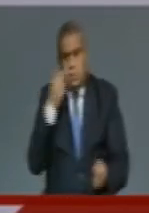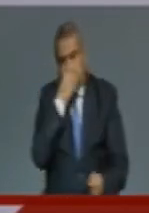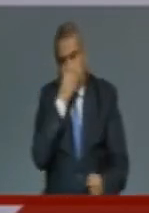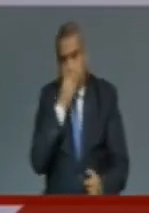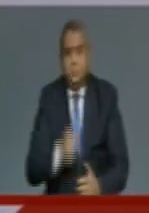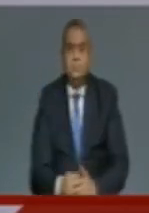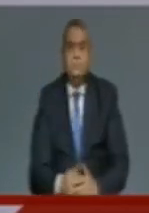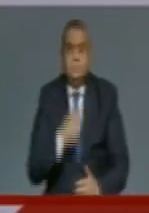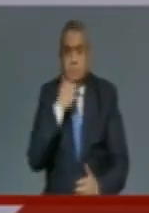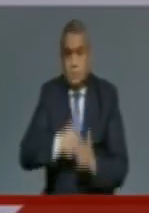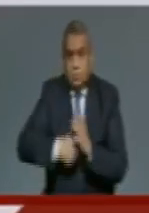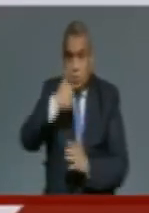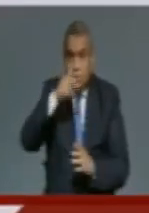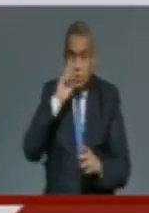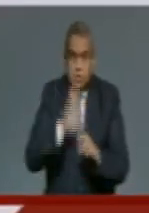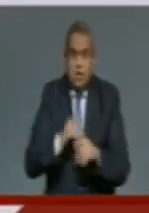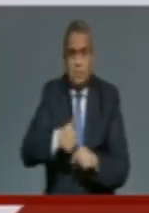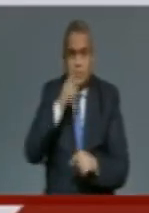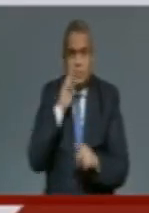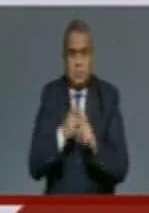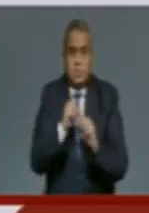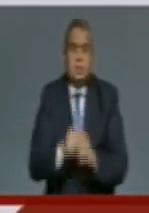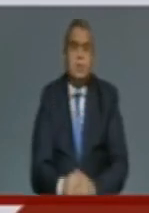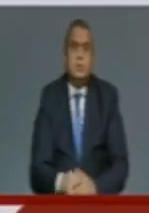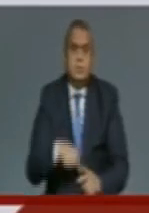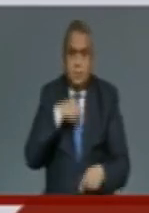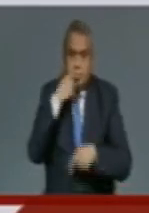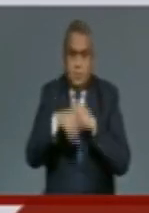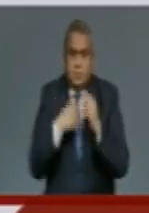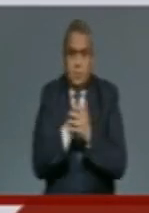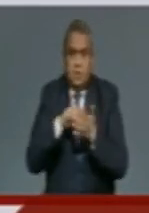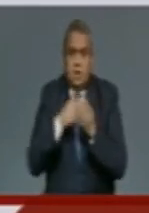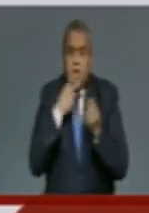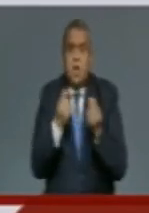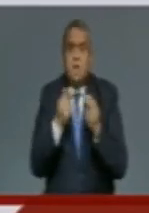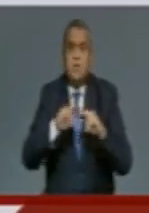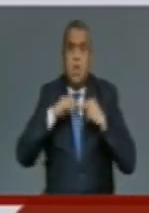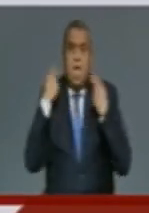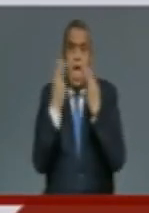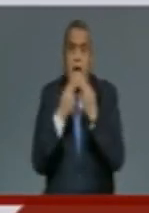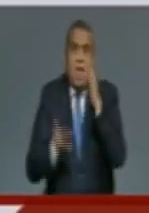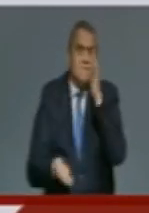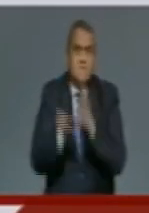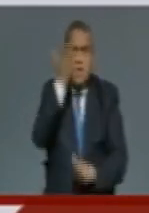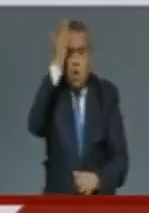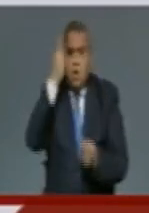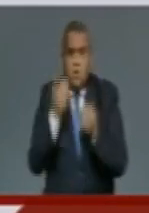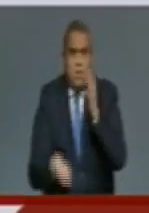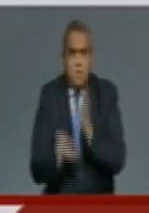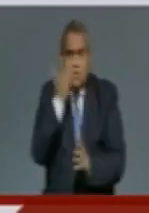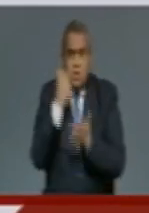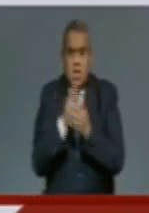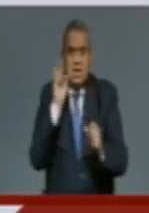النجاح اللي احنا حققناه، ومنها ارتفاع التضخم العالمي لمستويات قياسية وتنامي إشكالية الديون